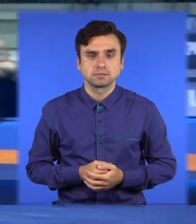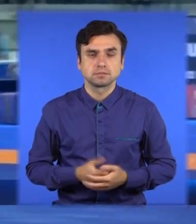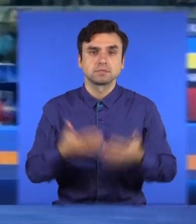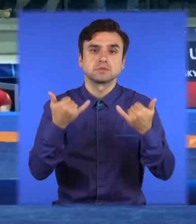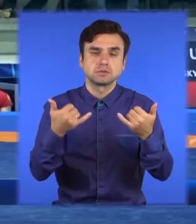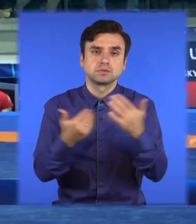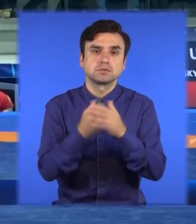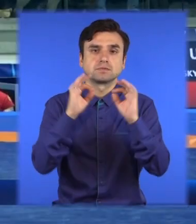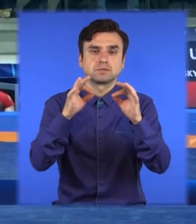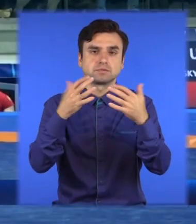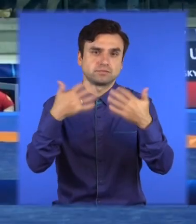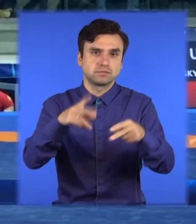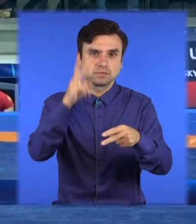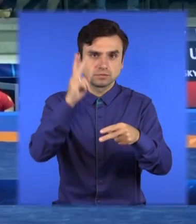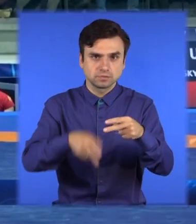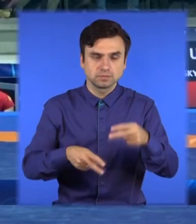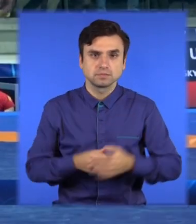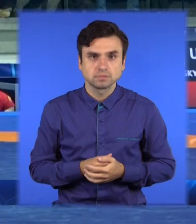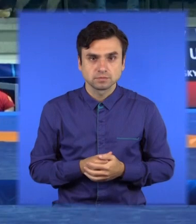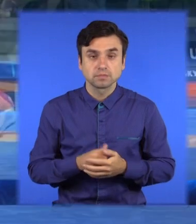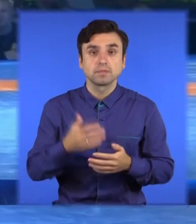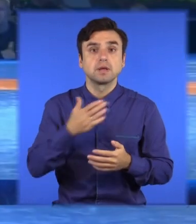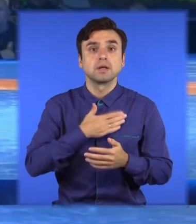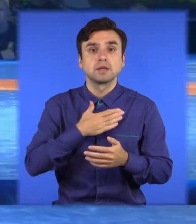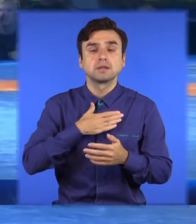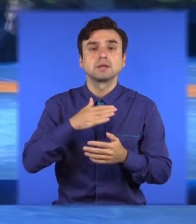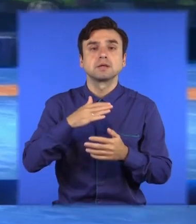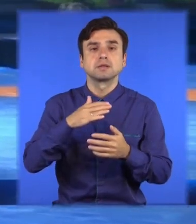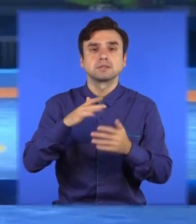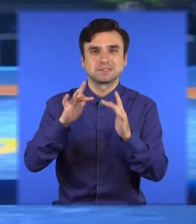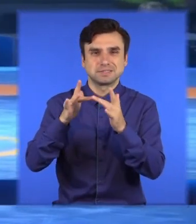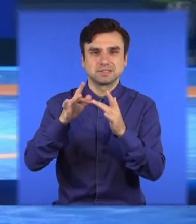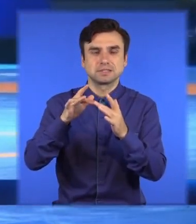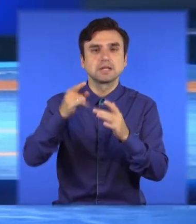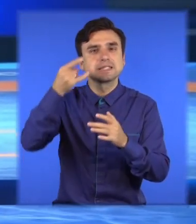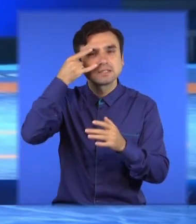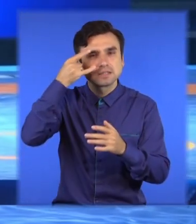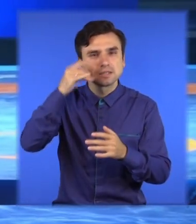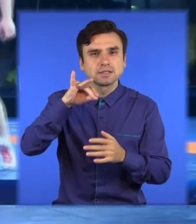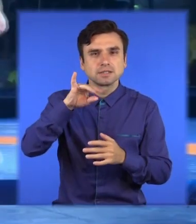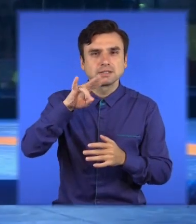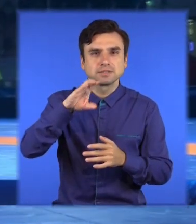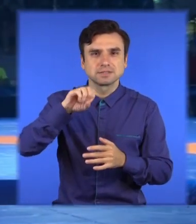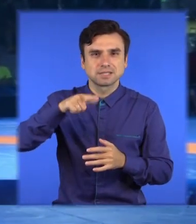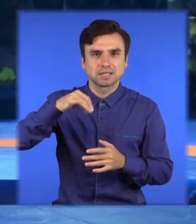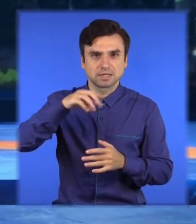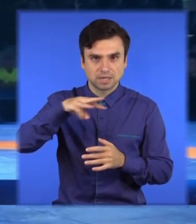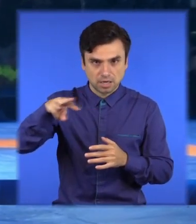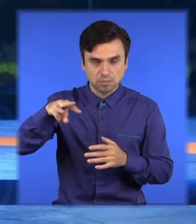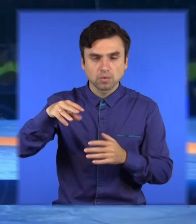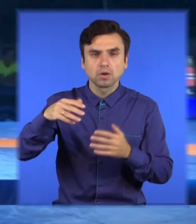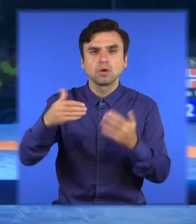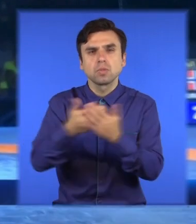Польщі. Чеха українець переміг із загальним рахунком 8-0, а поляка – 6-1. У фіналі Дмитро здолав борця